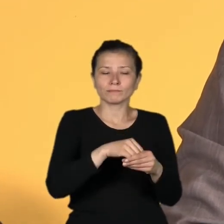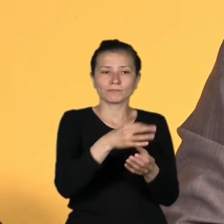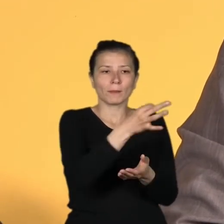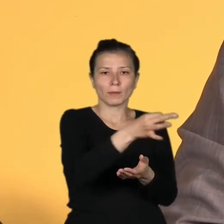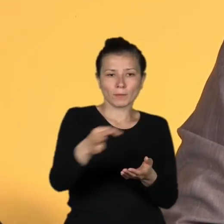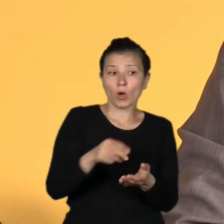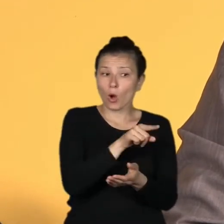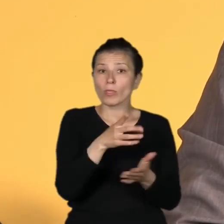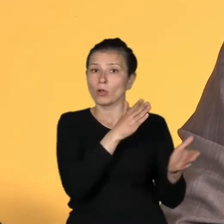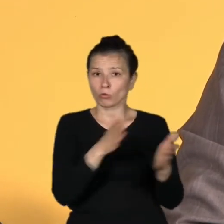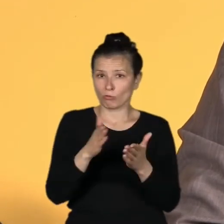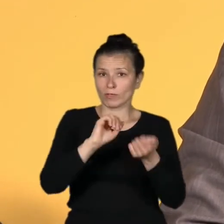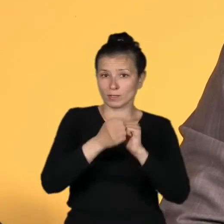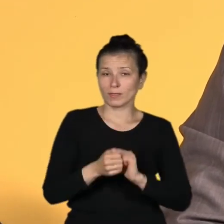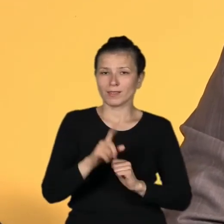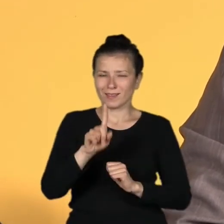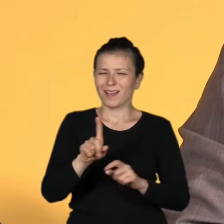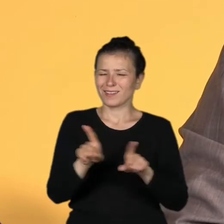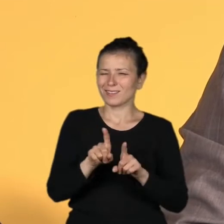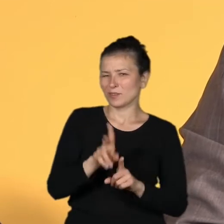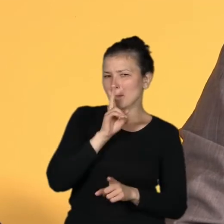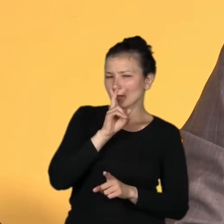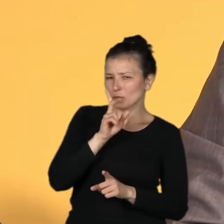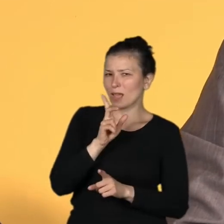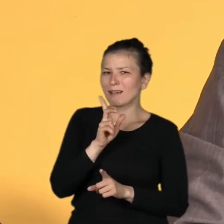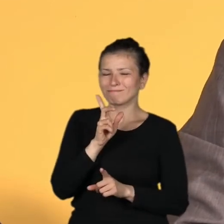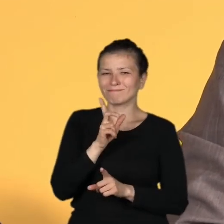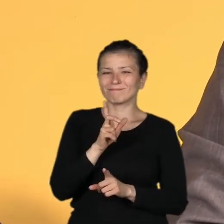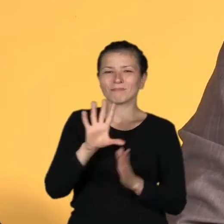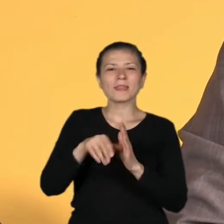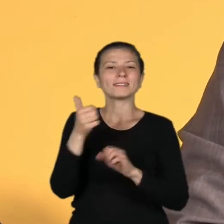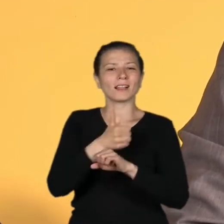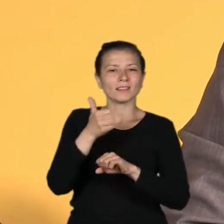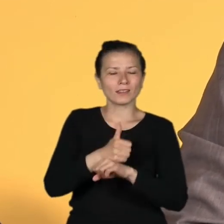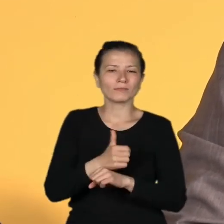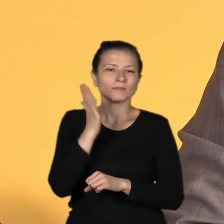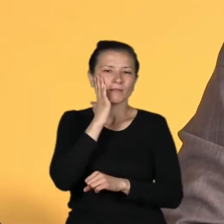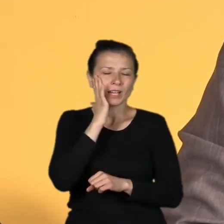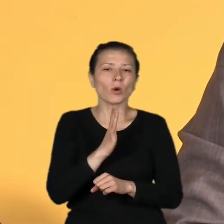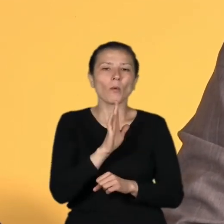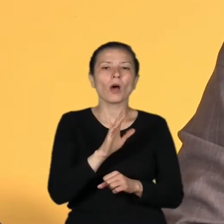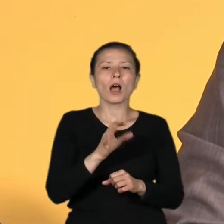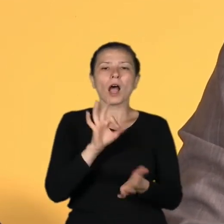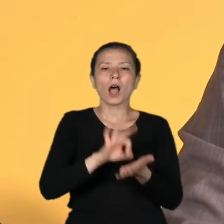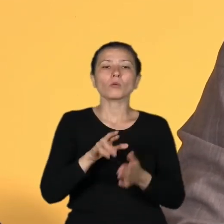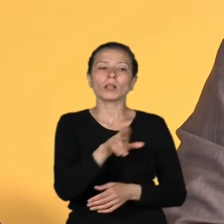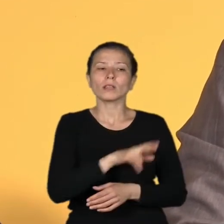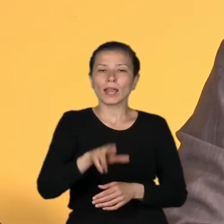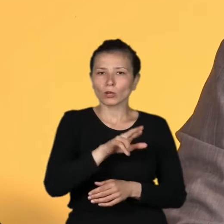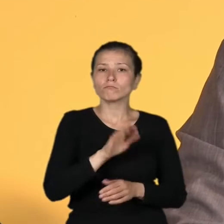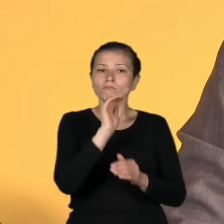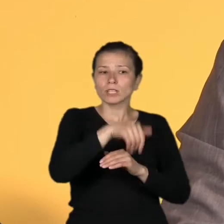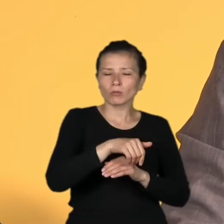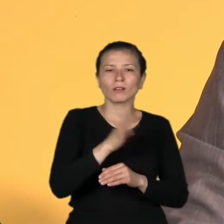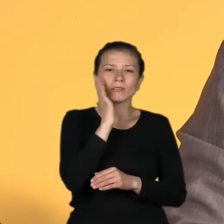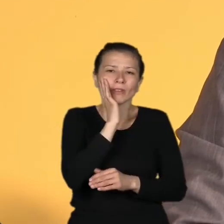też patrzą z pewnością w kierunku poszczególnych liderów. No, tak się składa, że w subregionie zachodnim miasto Rybnik ma